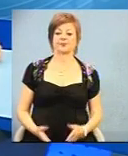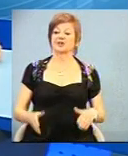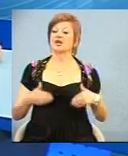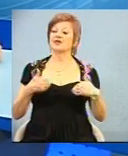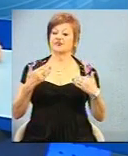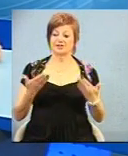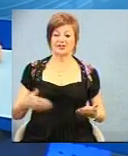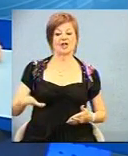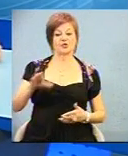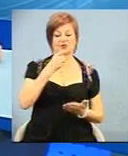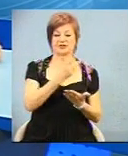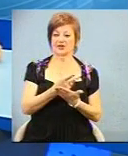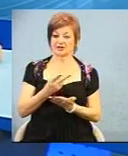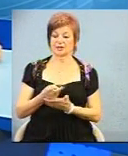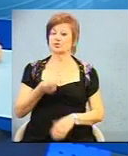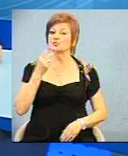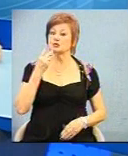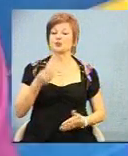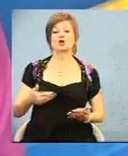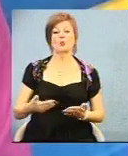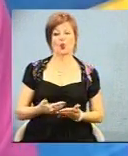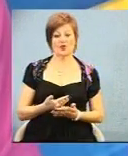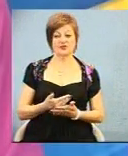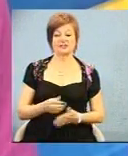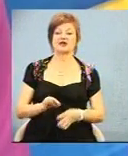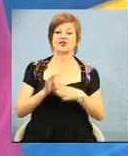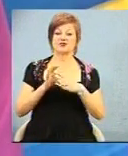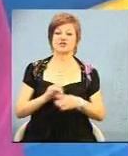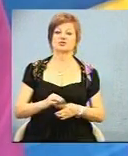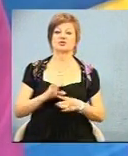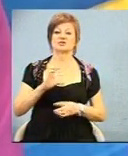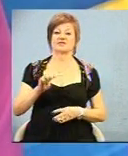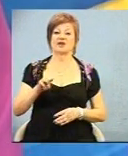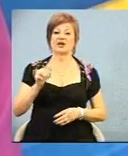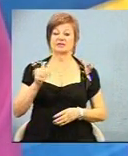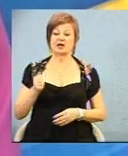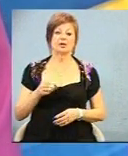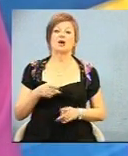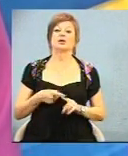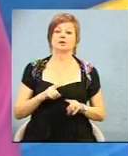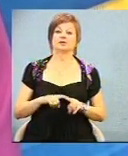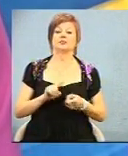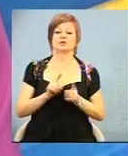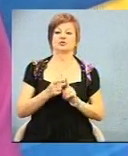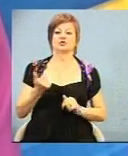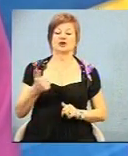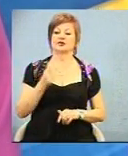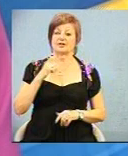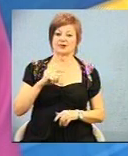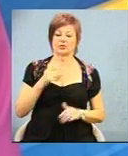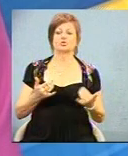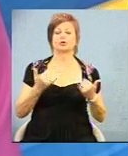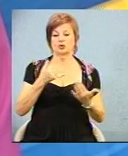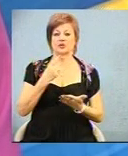Вітаю всіх наших глядачів в ефірі «Телекур'єр». У студії новин для вас працюють Анастасія Полєшко та Галина Воротнікова.